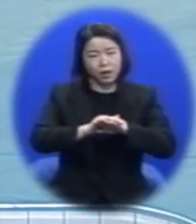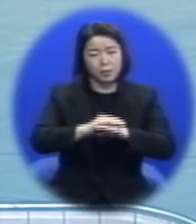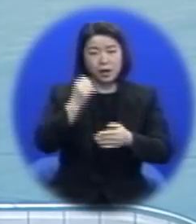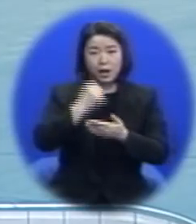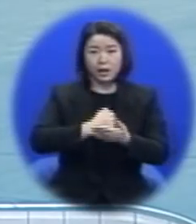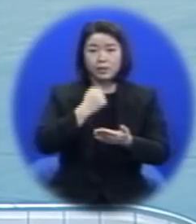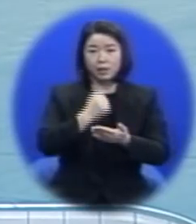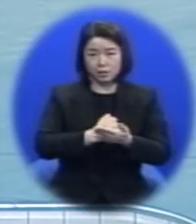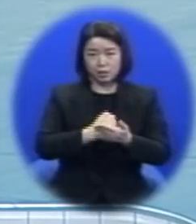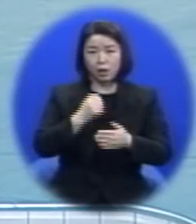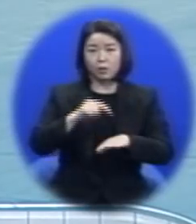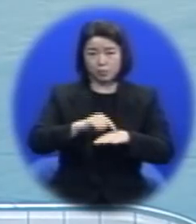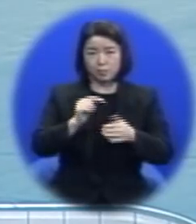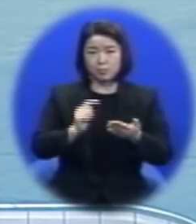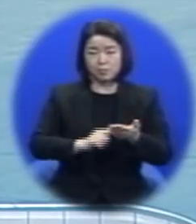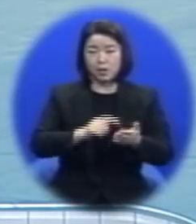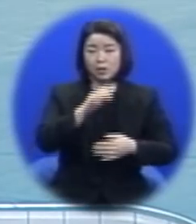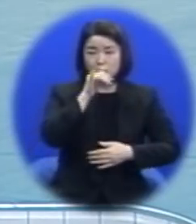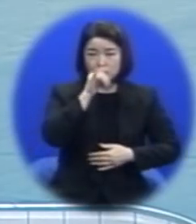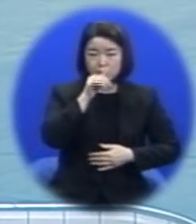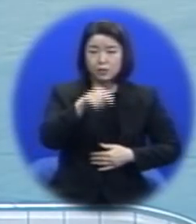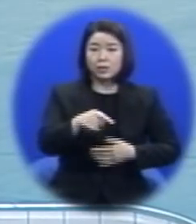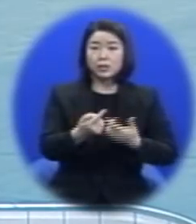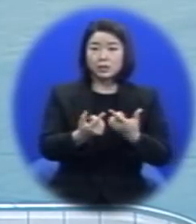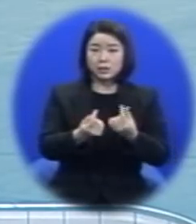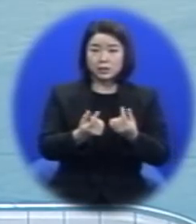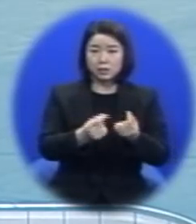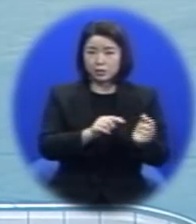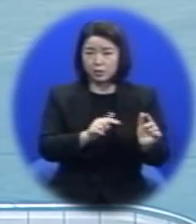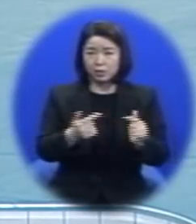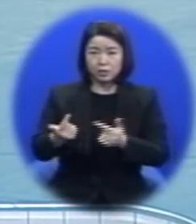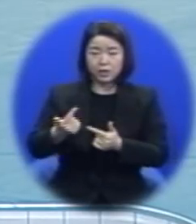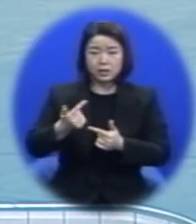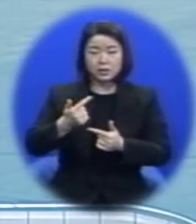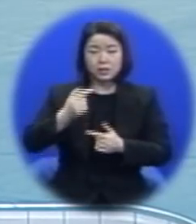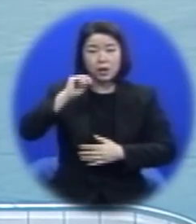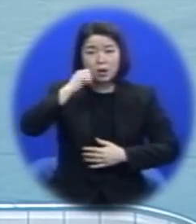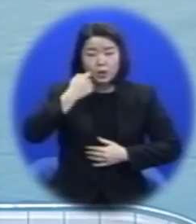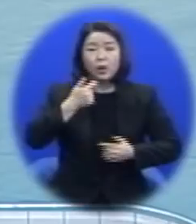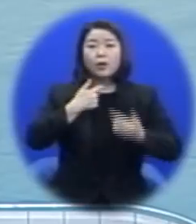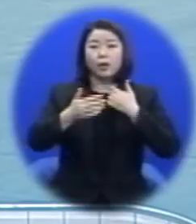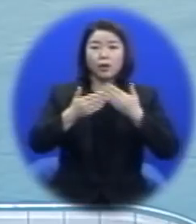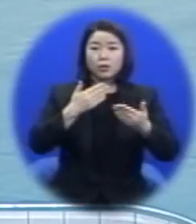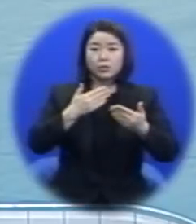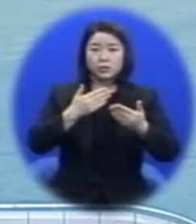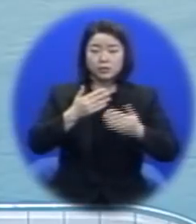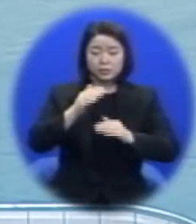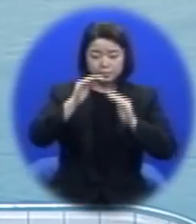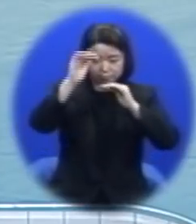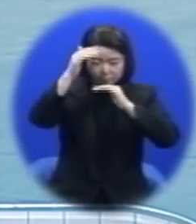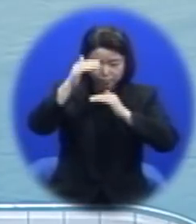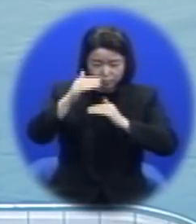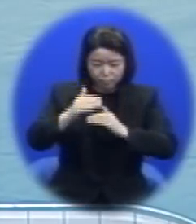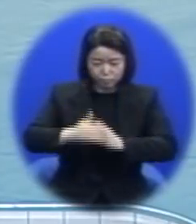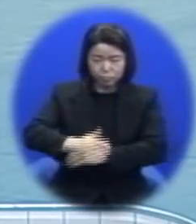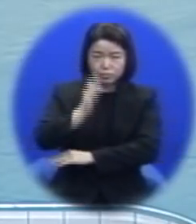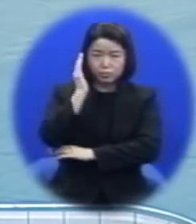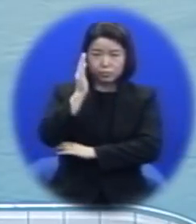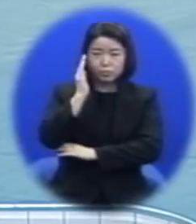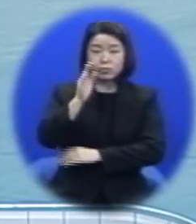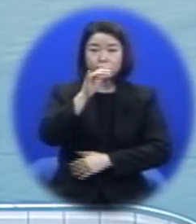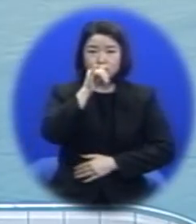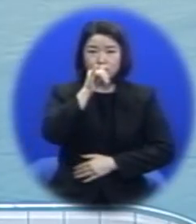안타까움, 그런 어려움들을 겪었던 이야기들을 쭉 간증하셨습니다. 어려울